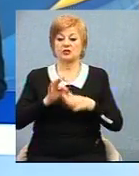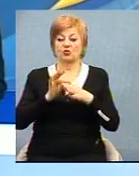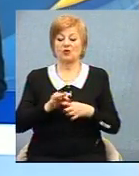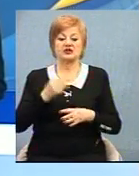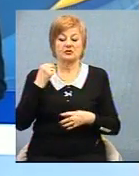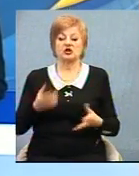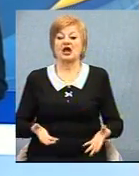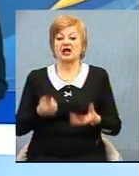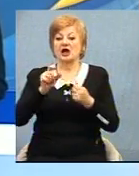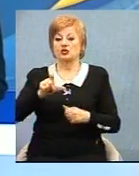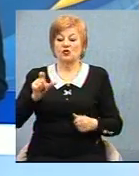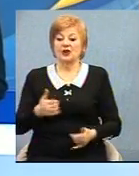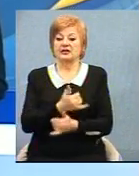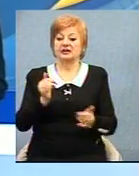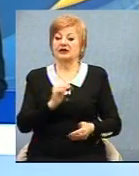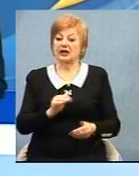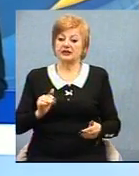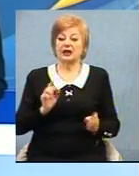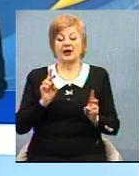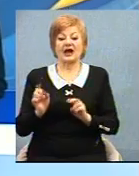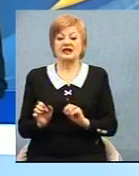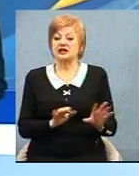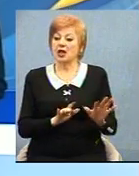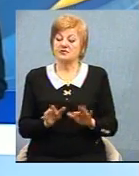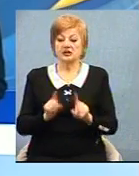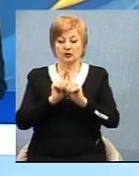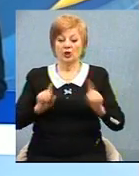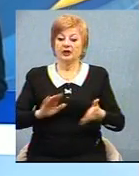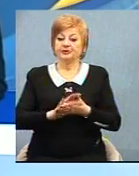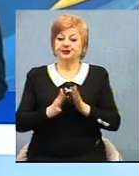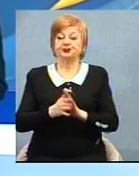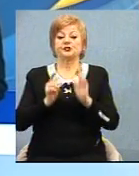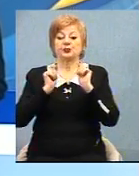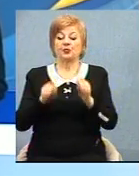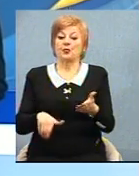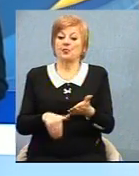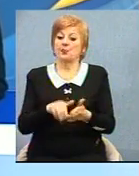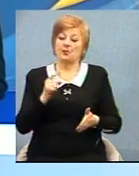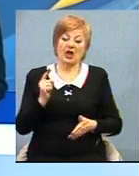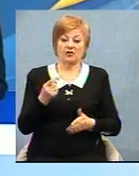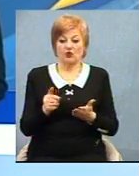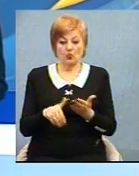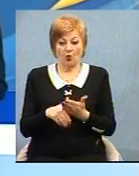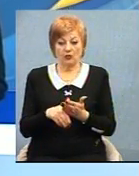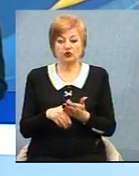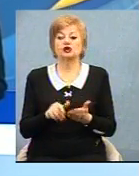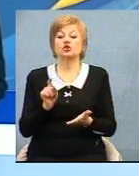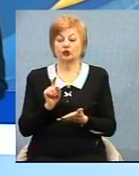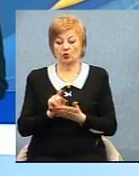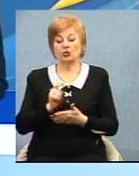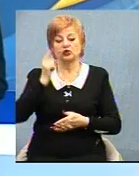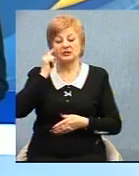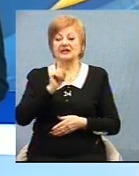рятувальники для школярів. Як діяти у надзвичайних ситуаціях та надати першу долікарську допомогу – ази, що має знати